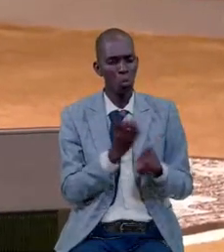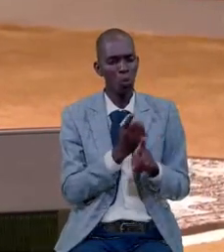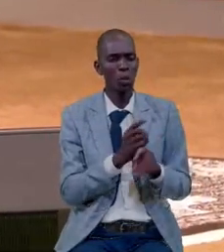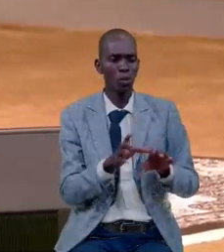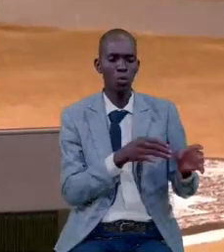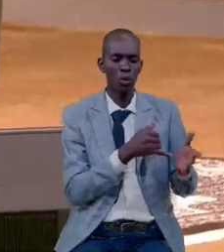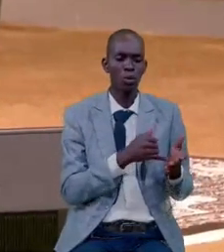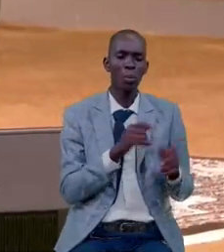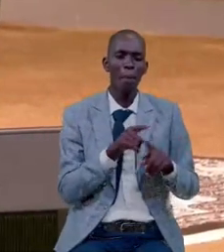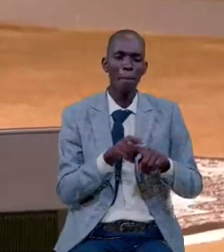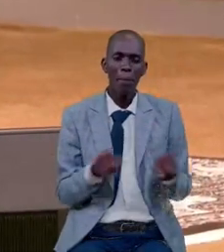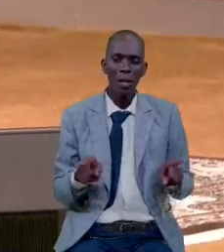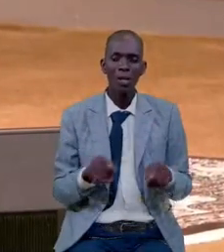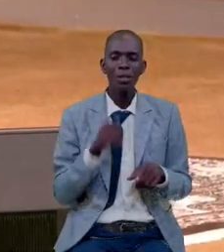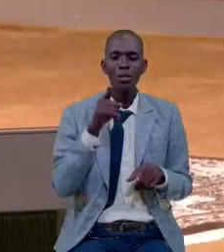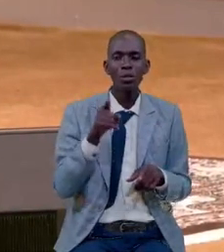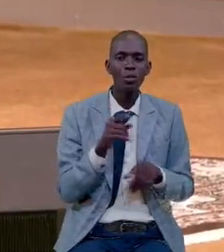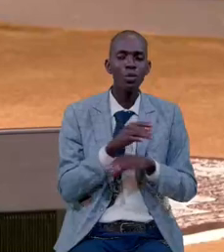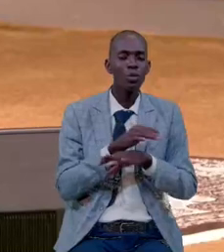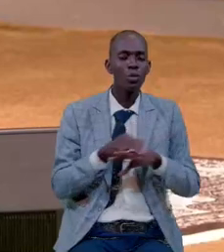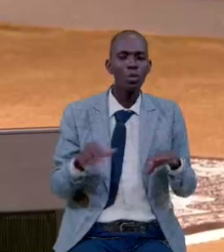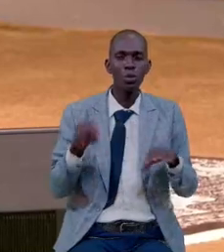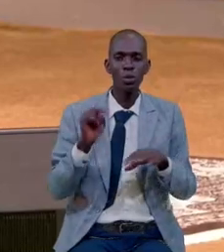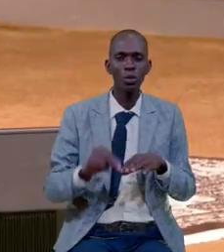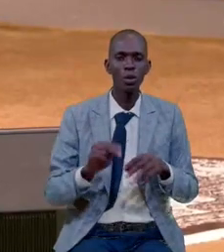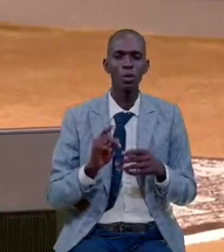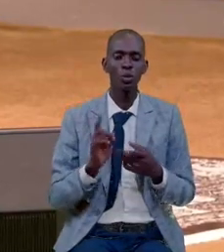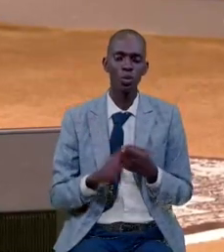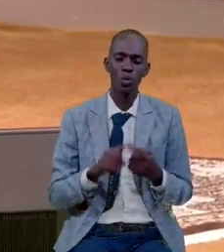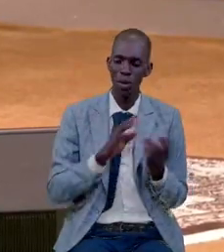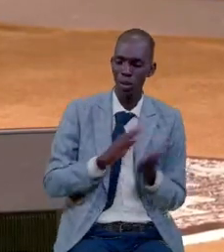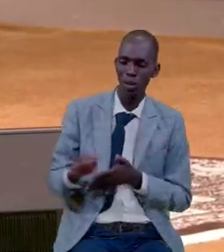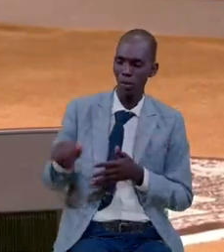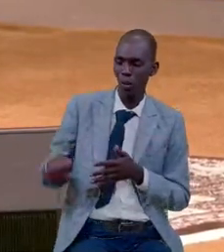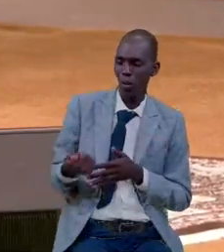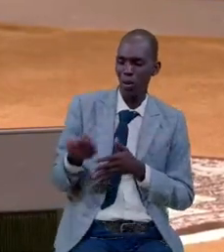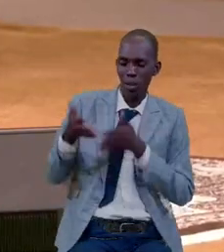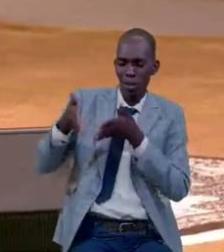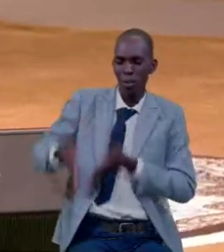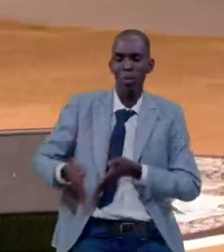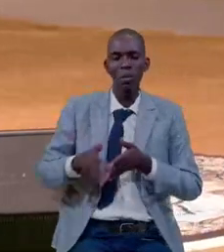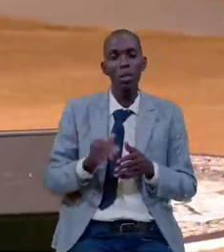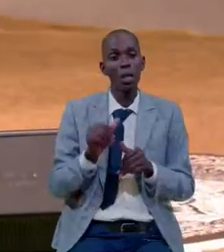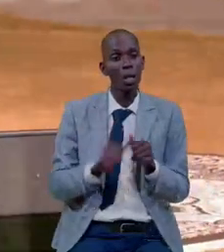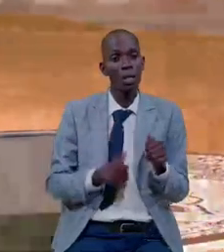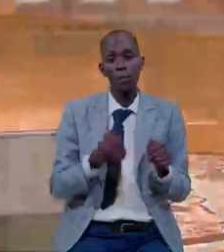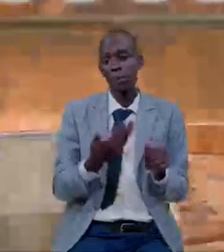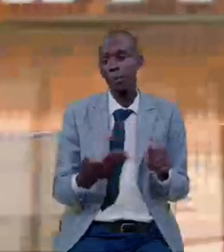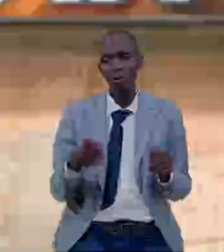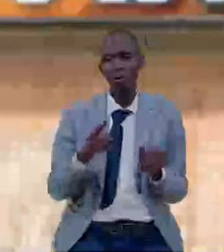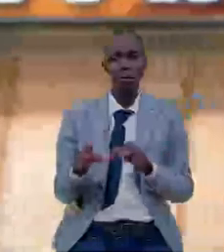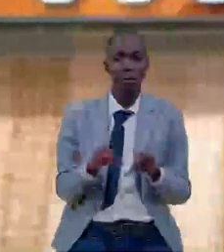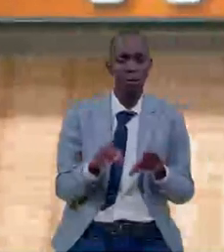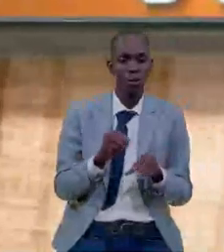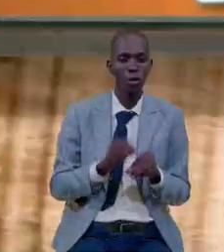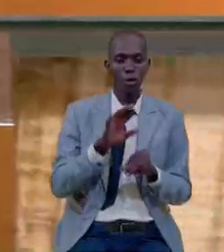Sans négliger les autres choses. Tout ce que vous faites en